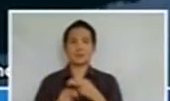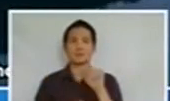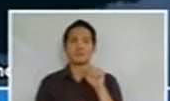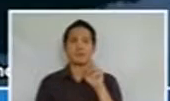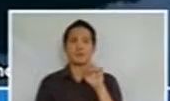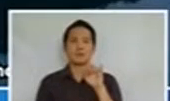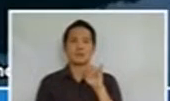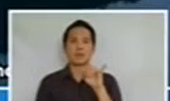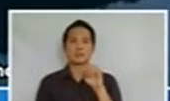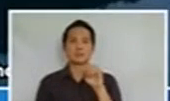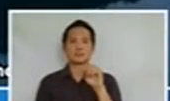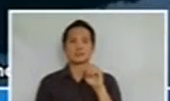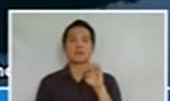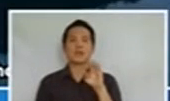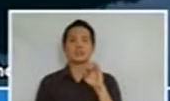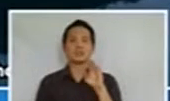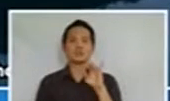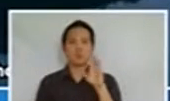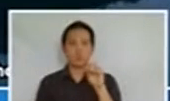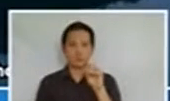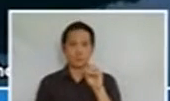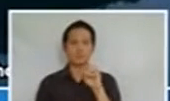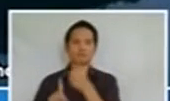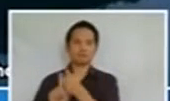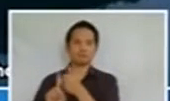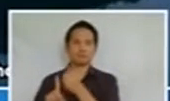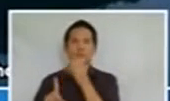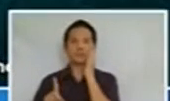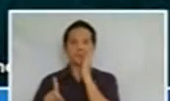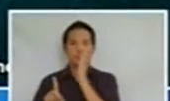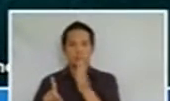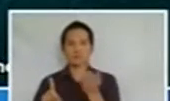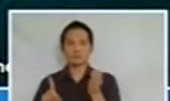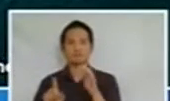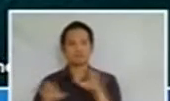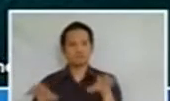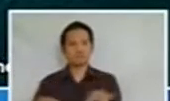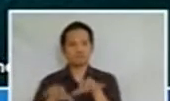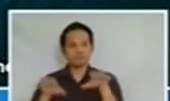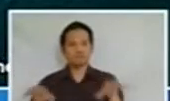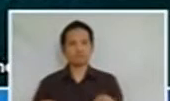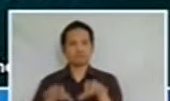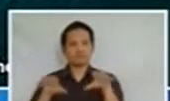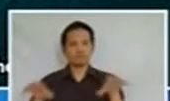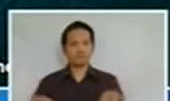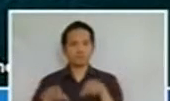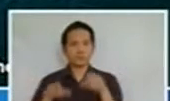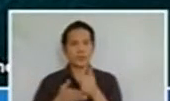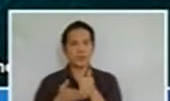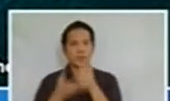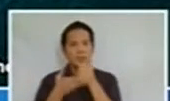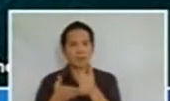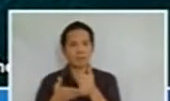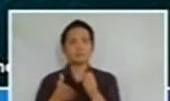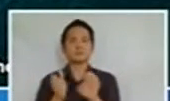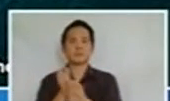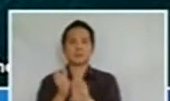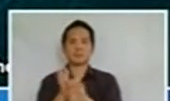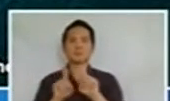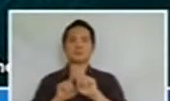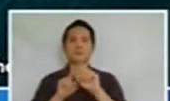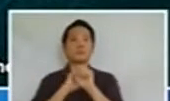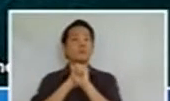Castro, kung pahihintulutan ang magbukas ang tourism establishments tulad ng resorts, accommodations at entertainment